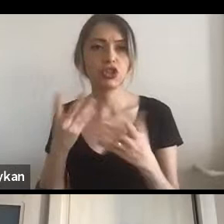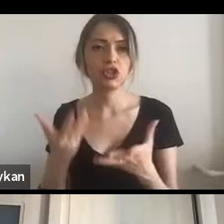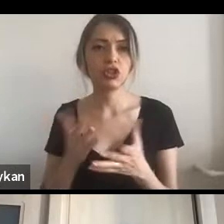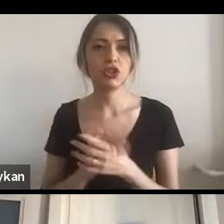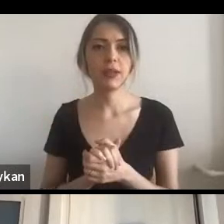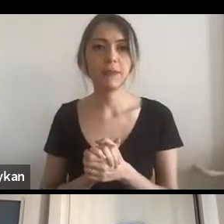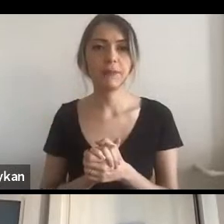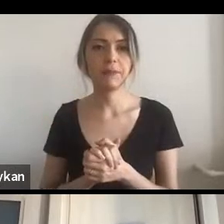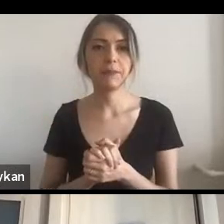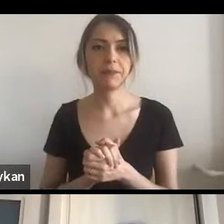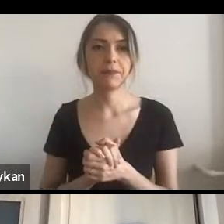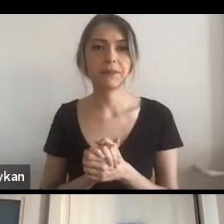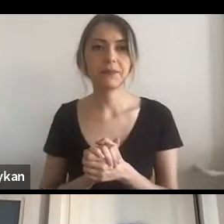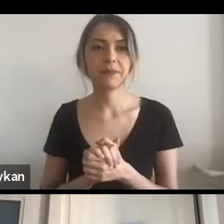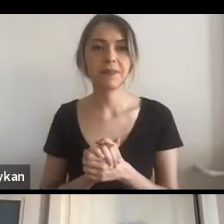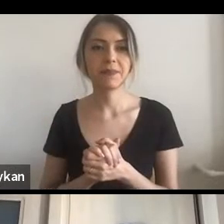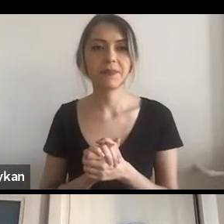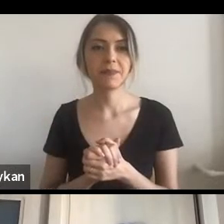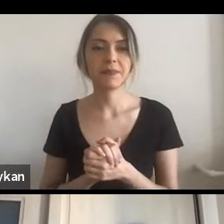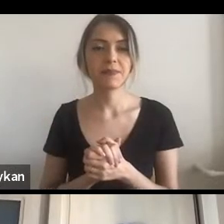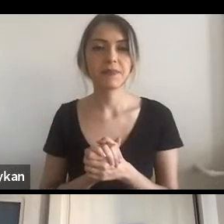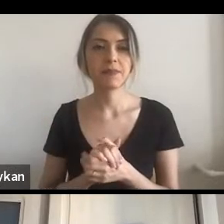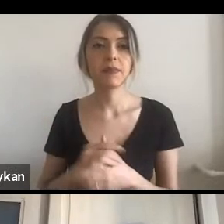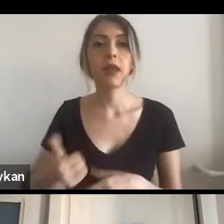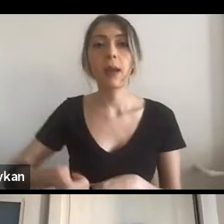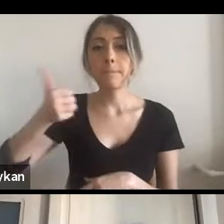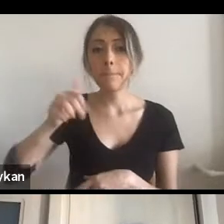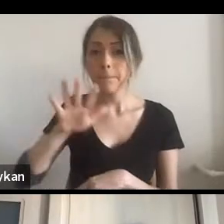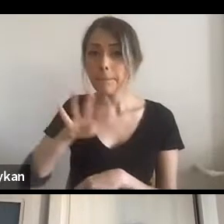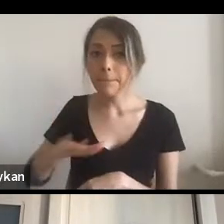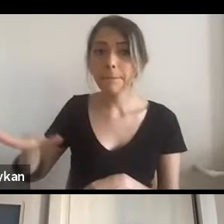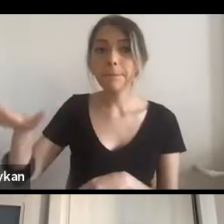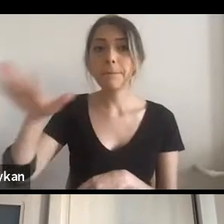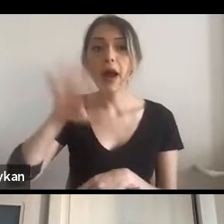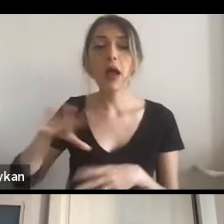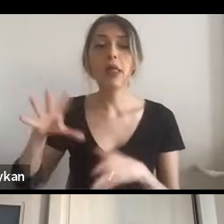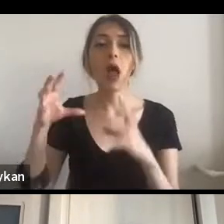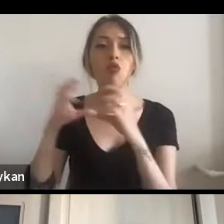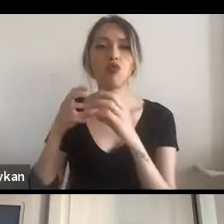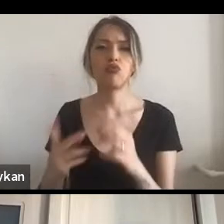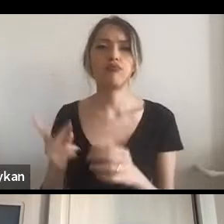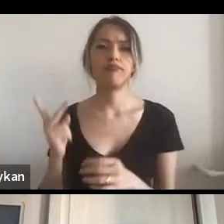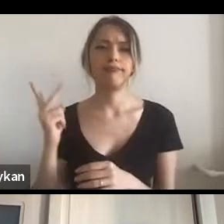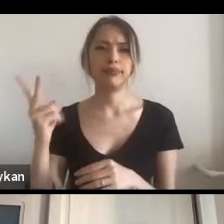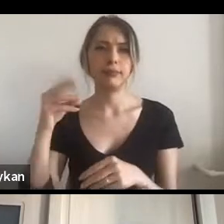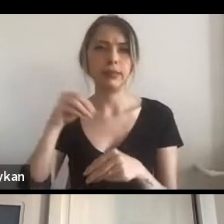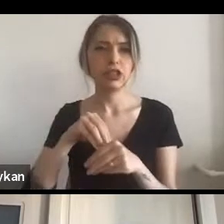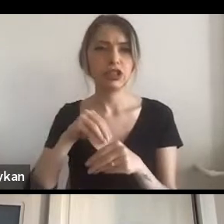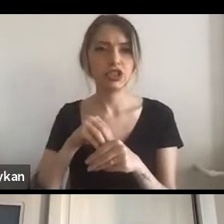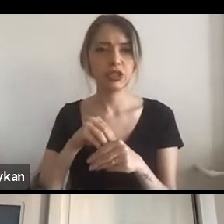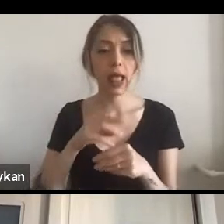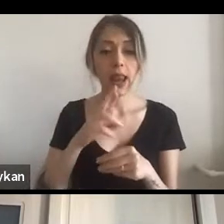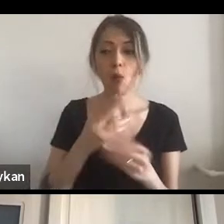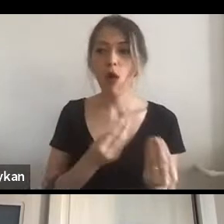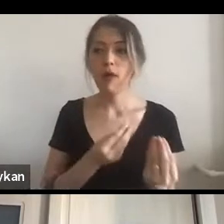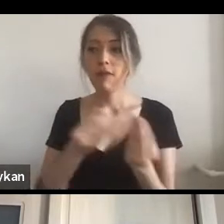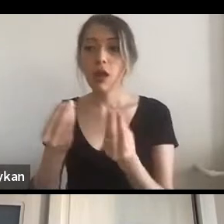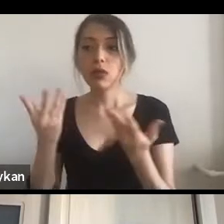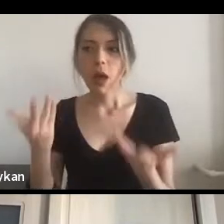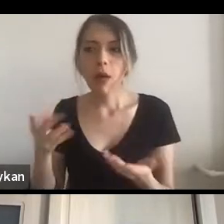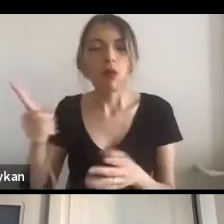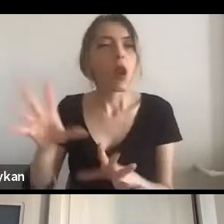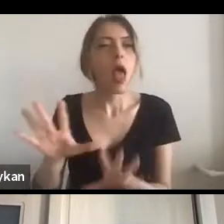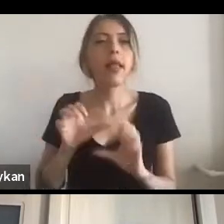bitiriyorum. Bu arada Adem'den uyarı geldi. Bakanlar Kurulu Komitesi önündeki süreçleri etkilemek için değil, aynı